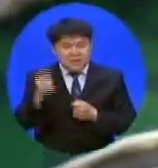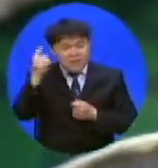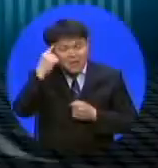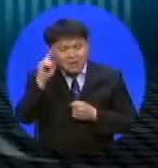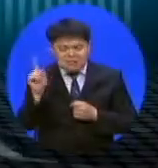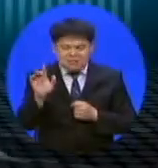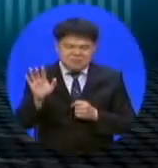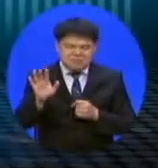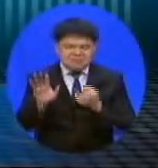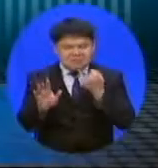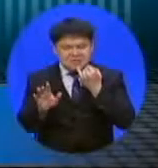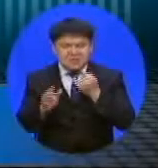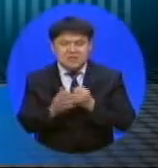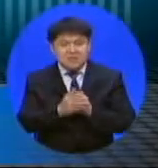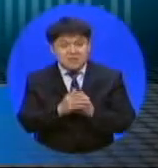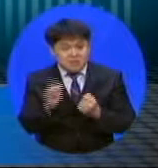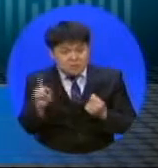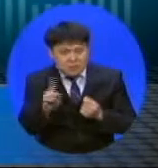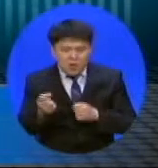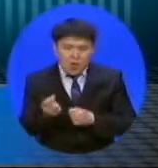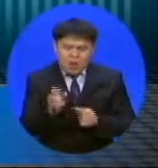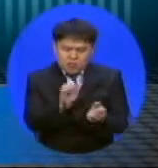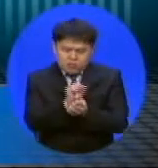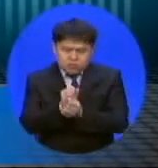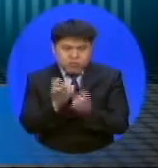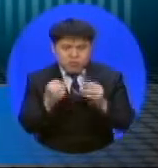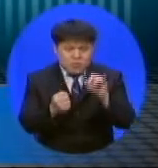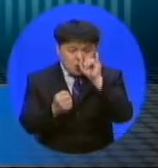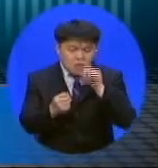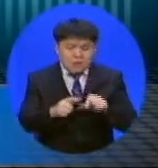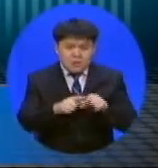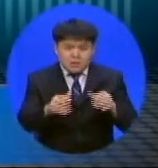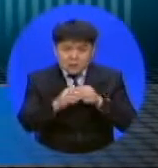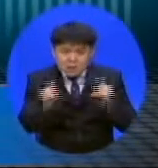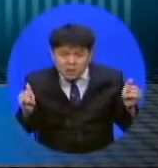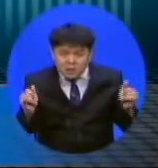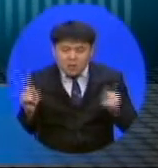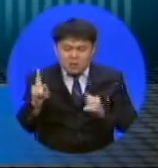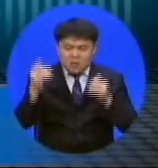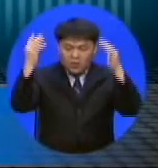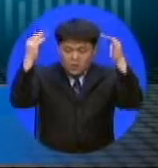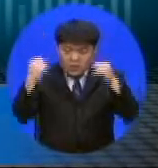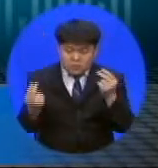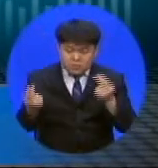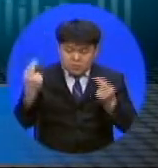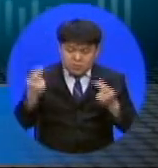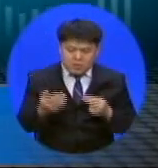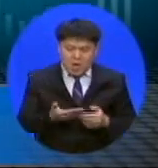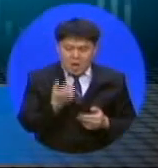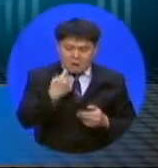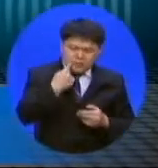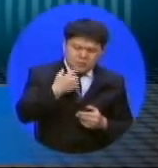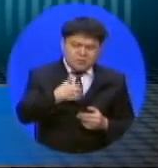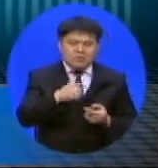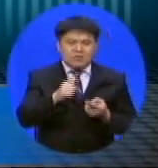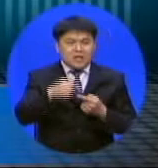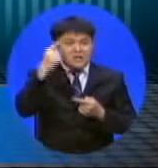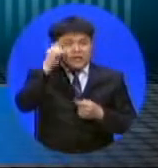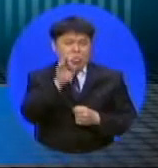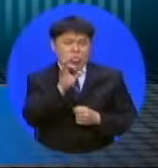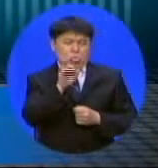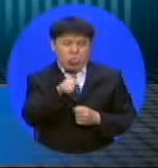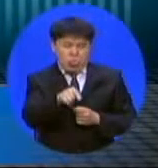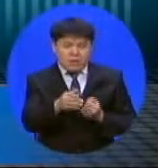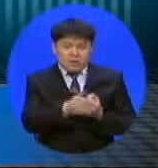지적됩니다. 일반인들의 식중독에 대한 경계심이 여름철만 하지 못하기 때문인데요. 이때는 식재료를